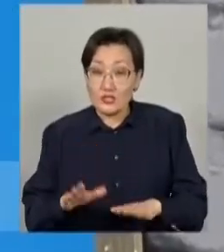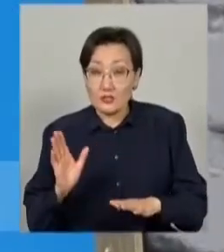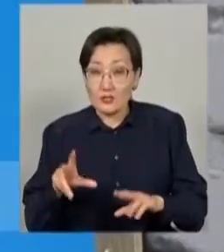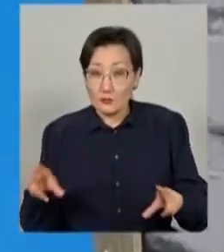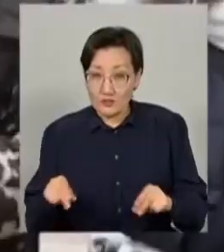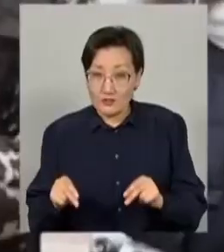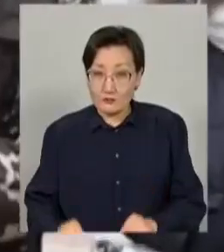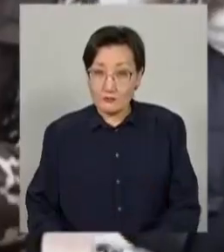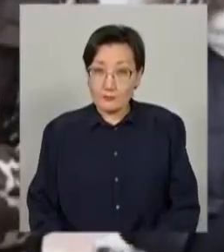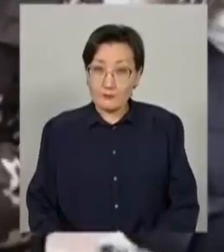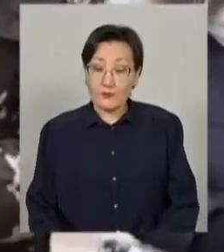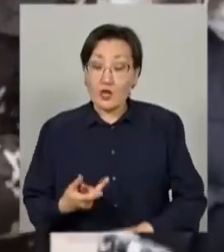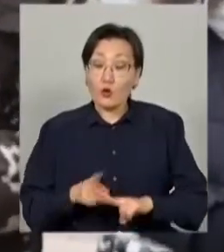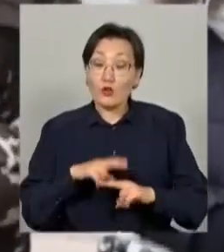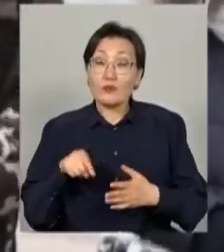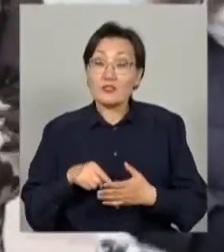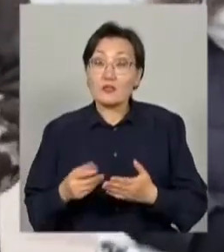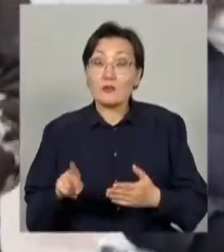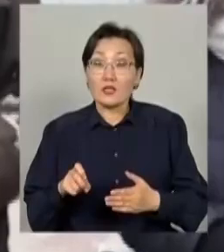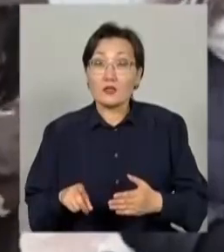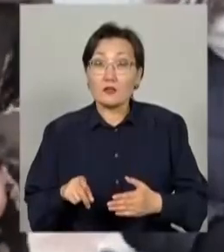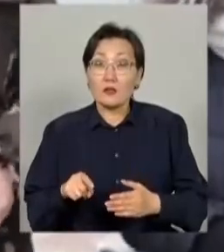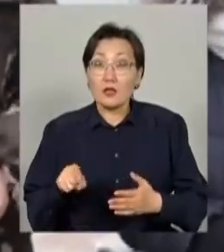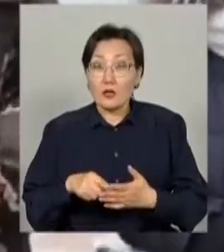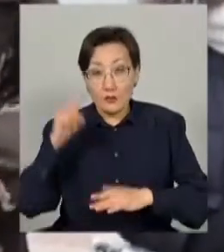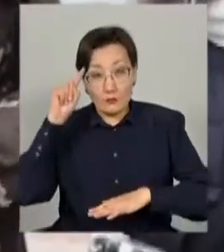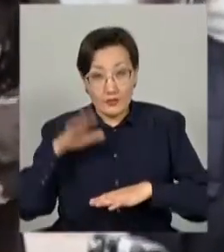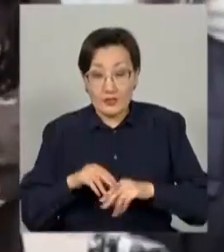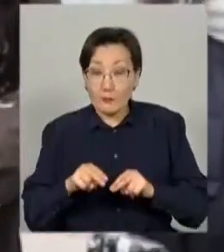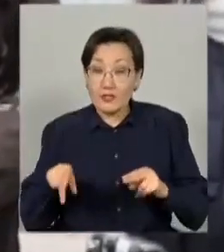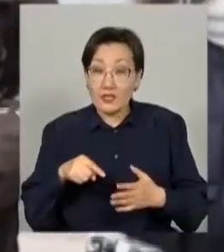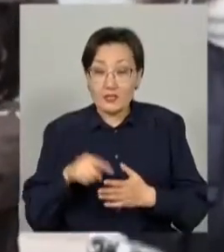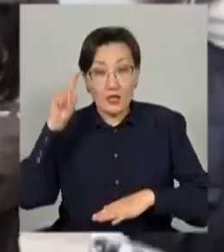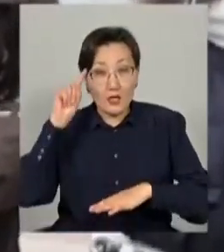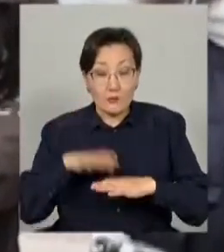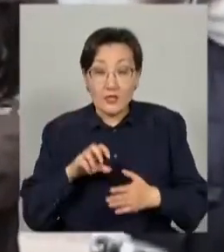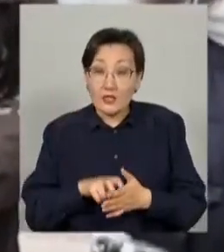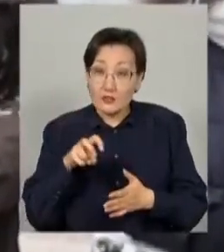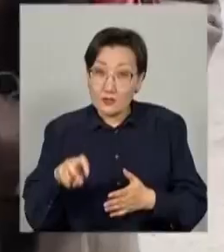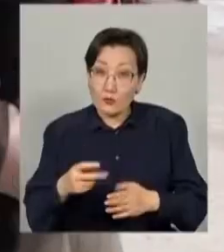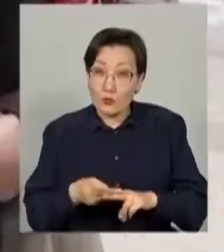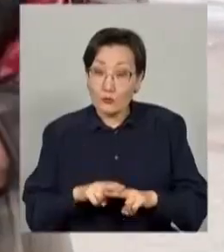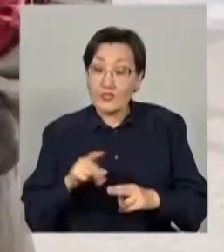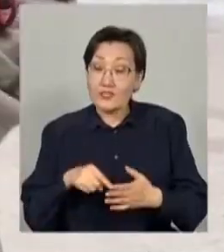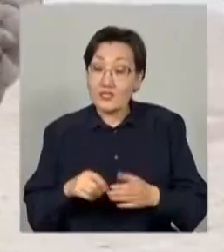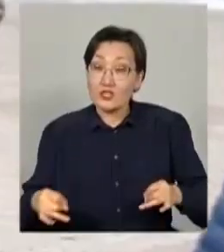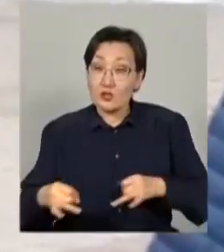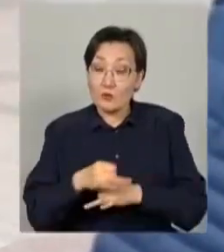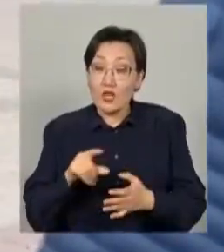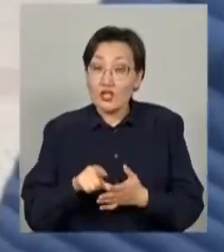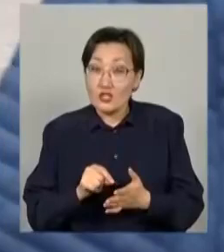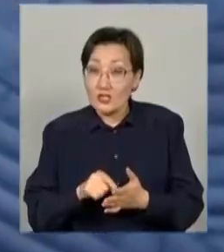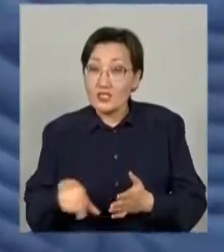сендірді. Ол мәселе бойынша біз қала әкіміне, Петропавл қаласы әкіміне хат жаздық. Бүгінгі таңда ол мәселе қарастырылуда. Зейнеткерлерге шында